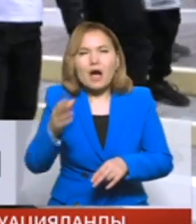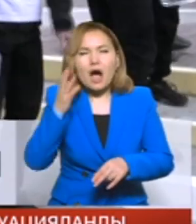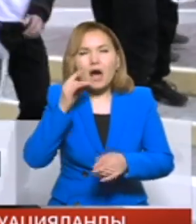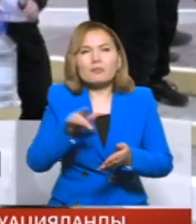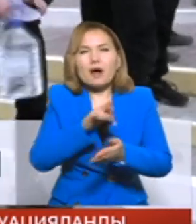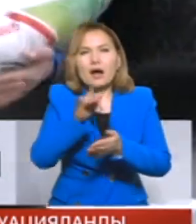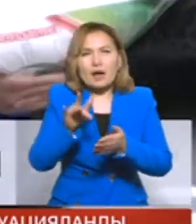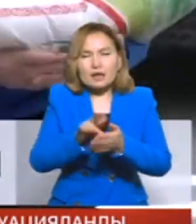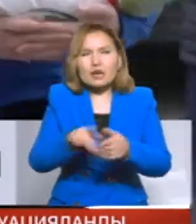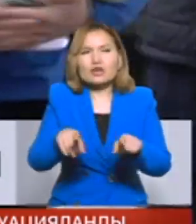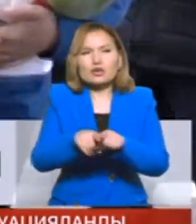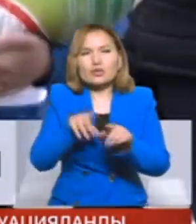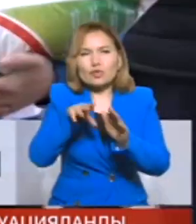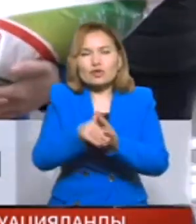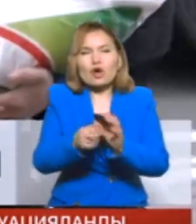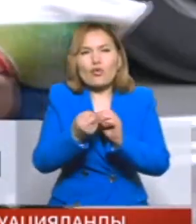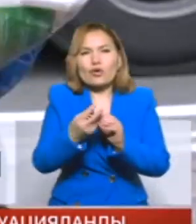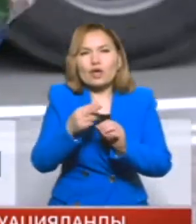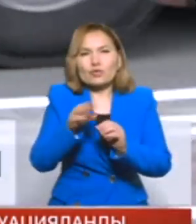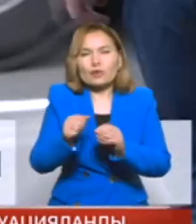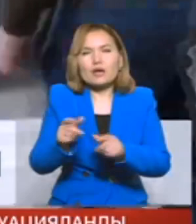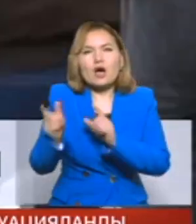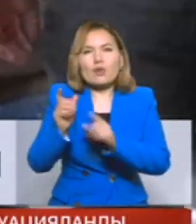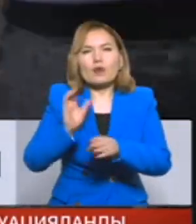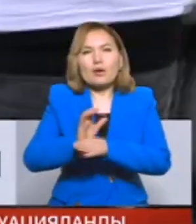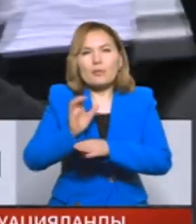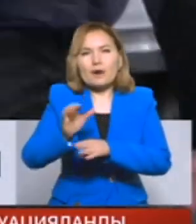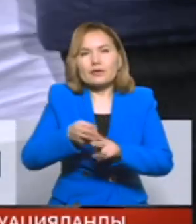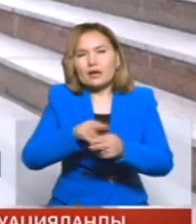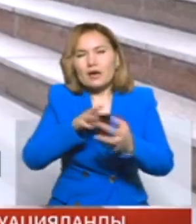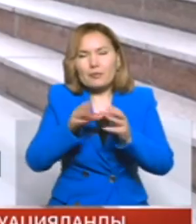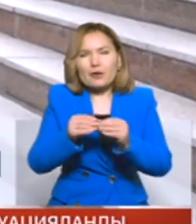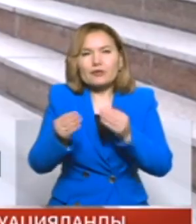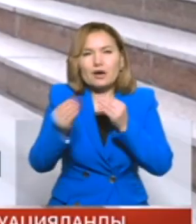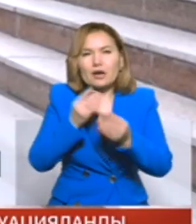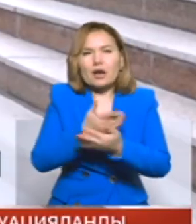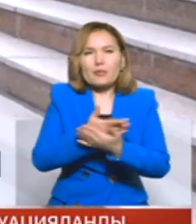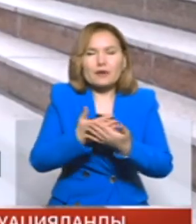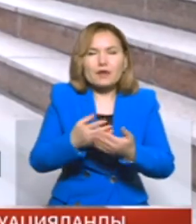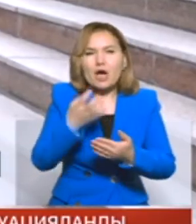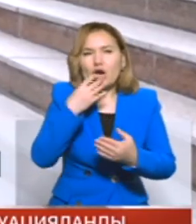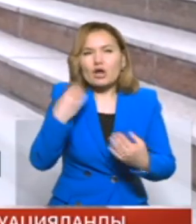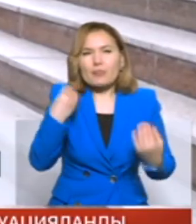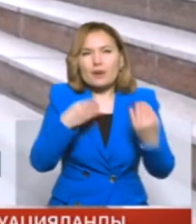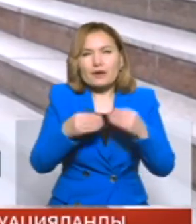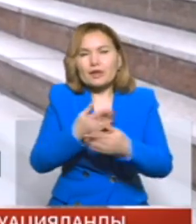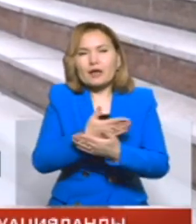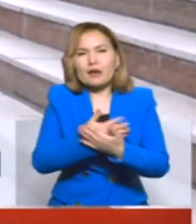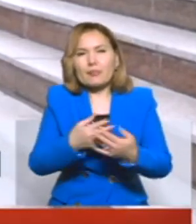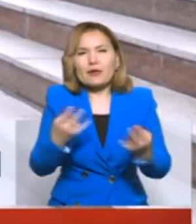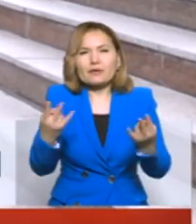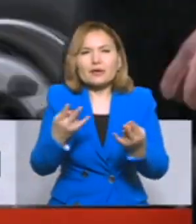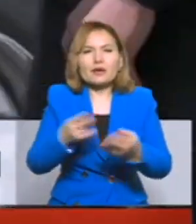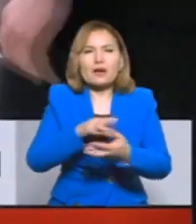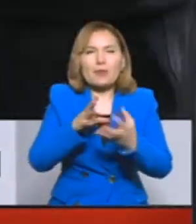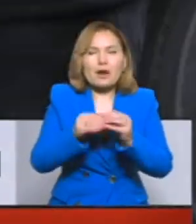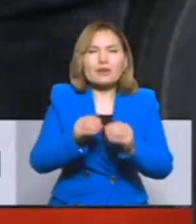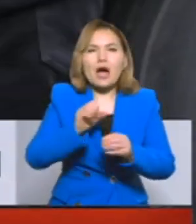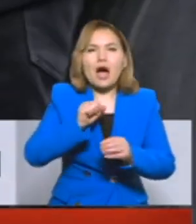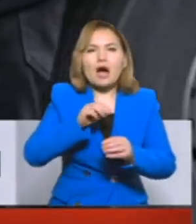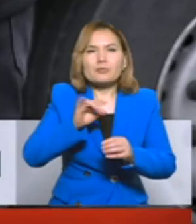12 тоннаға жуық гуманитарлық көмек жетті. Жүк көлігіне тиелген азық-түлік, жылы киімге шексінді тұрмысқа қажетті